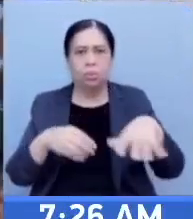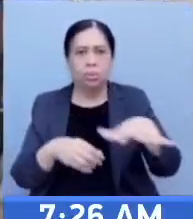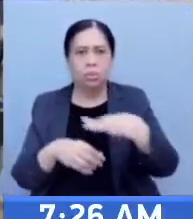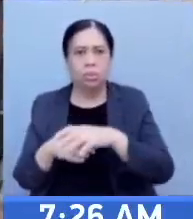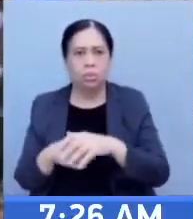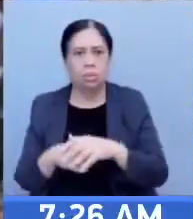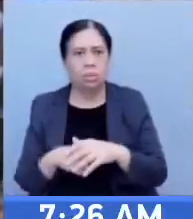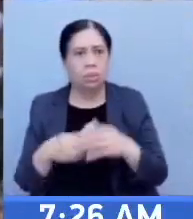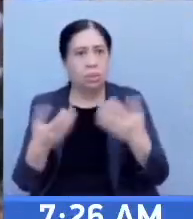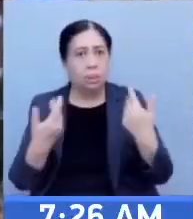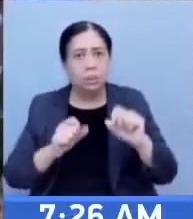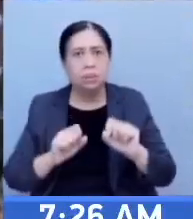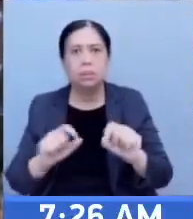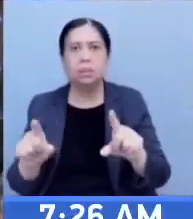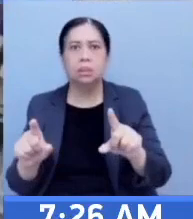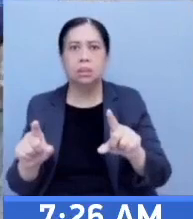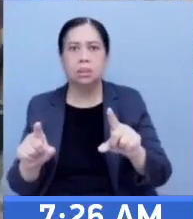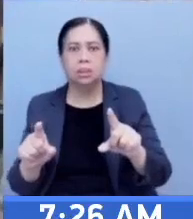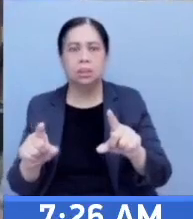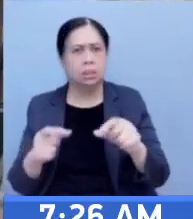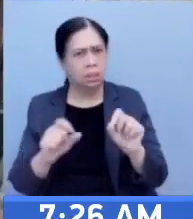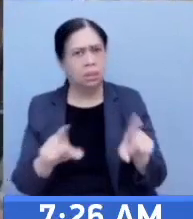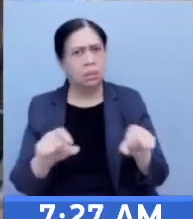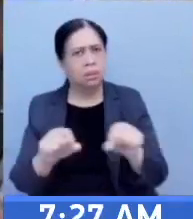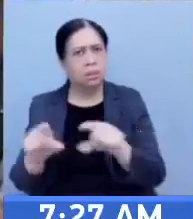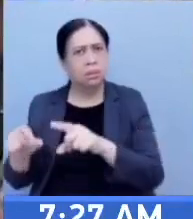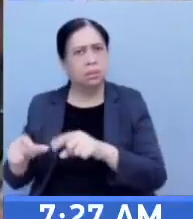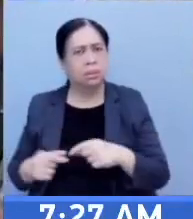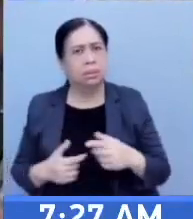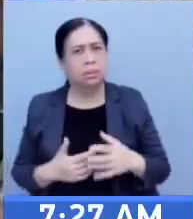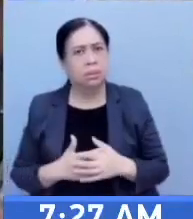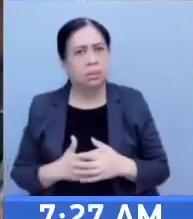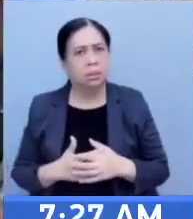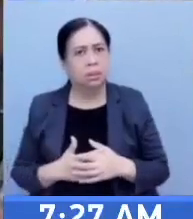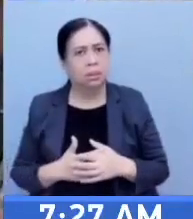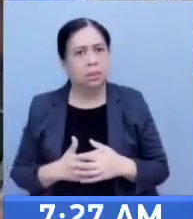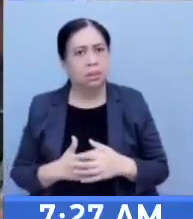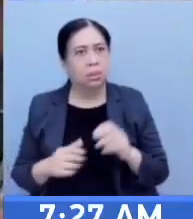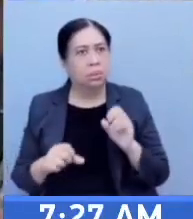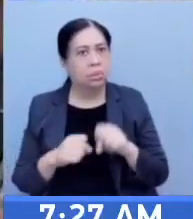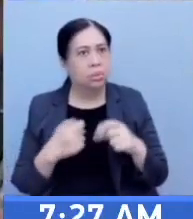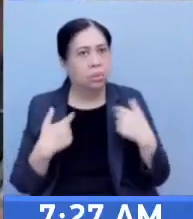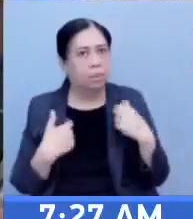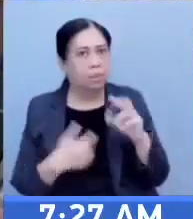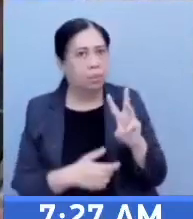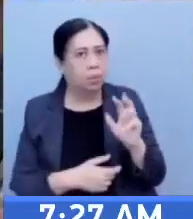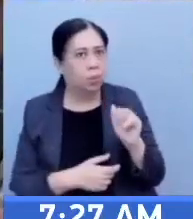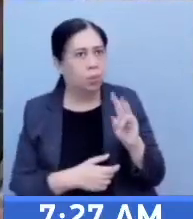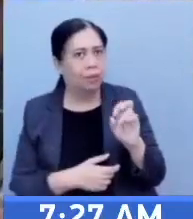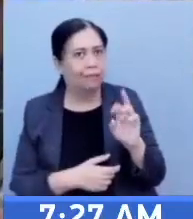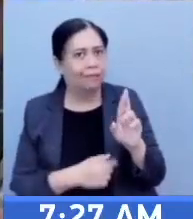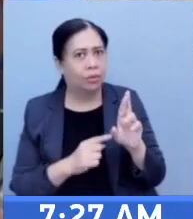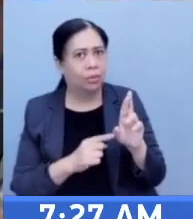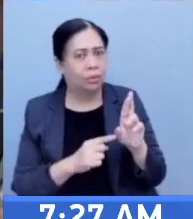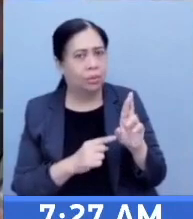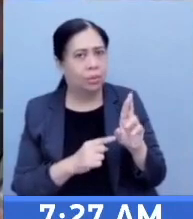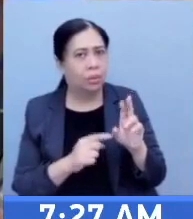ibinenta. Ibinenta yan. No? That's why there was a waiver. May waiver eh. Na pag bumili